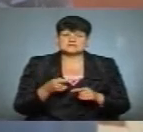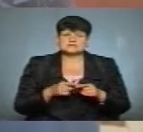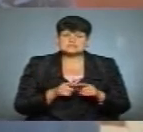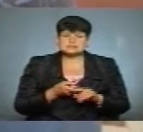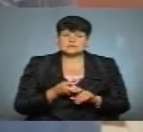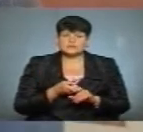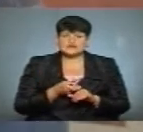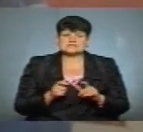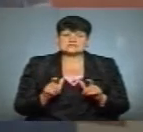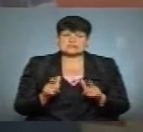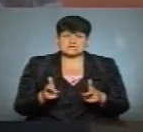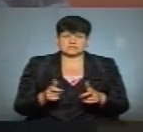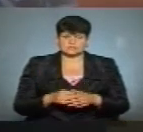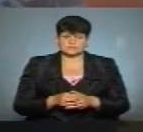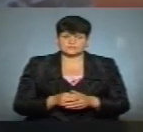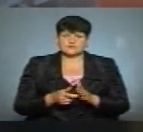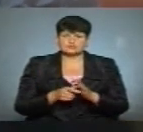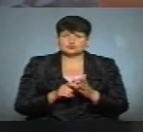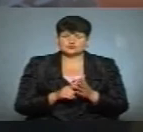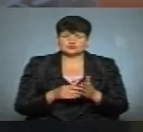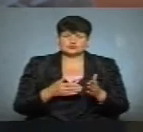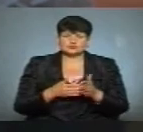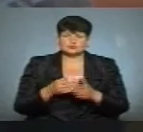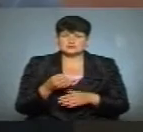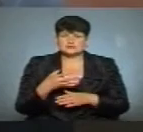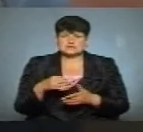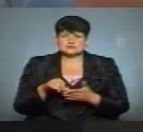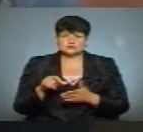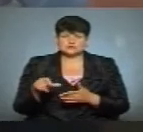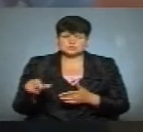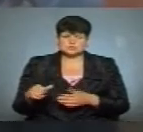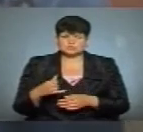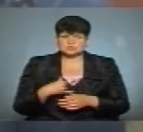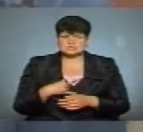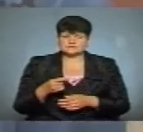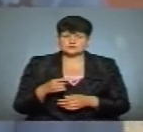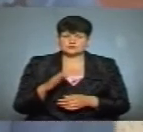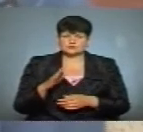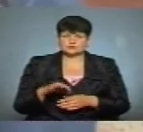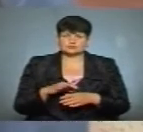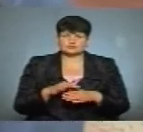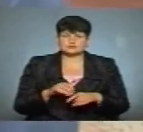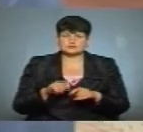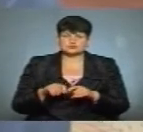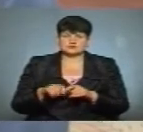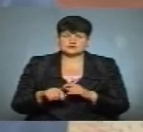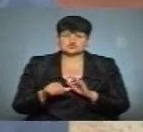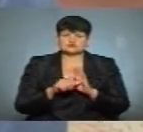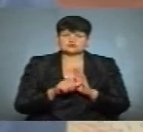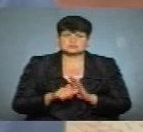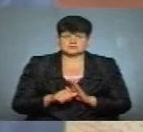пов'язано з карантином. В аудиторії максимально 15 учасників. В нас в Тернополі буде проведено тестування із 6